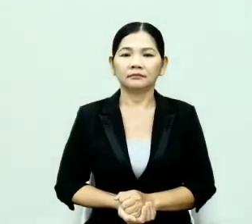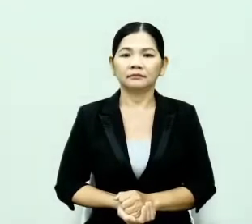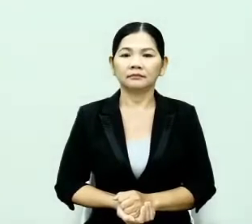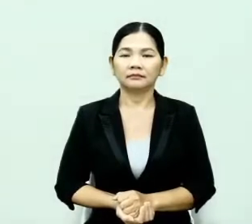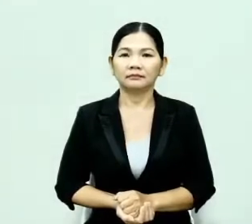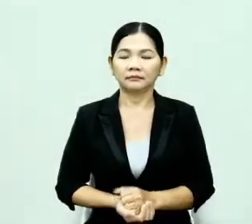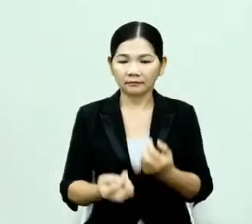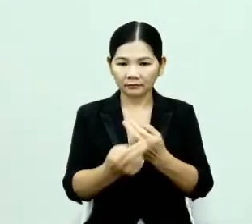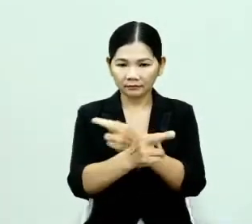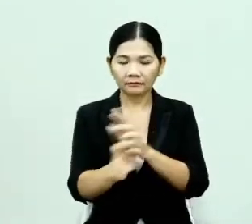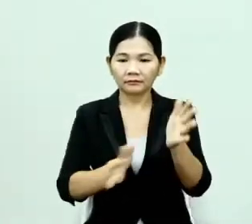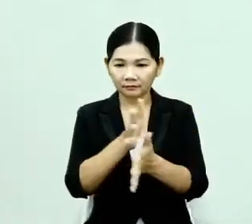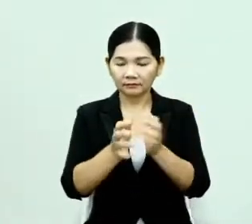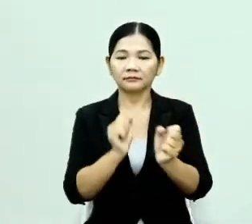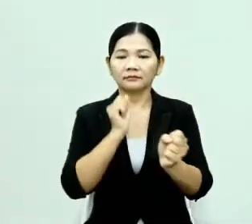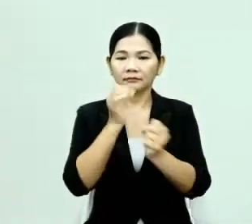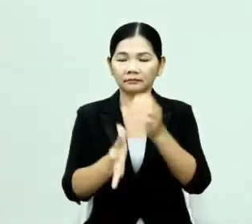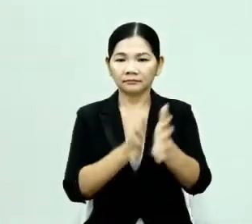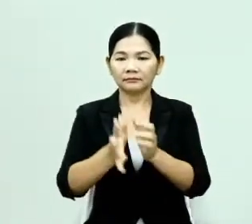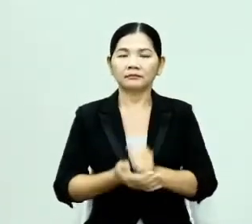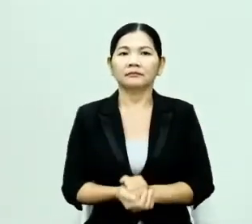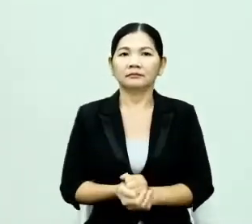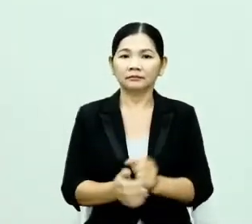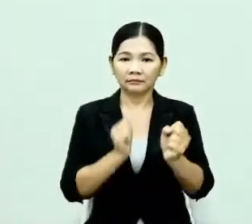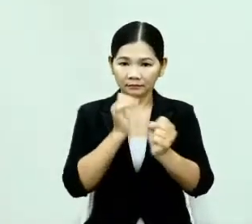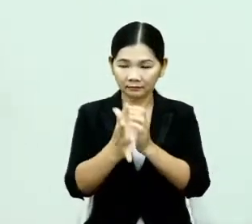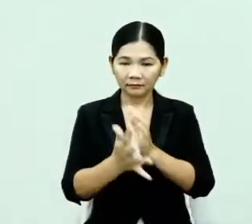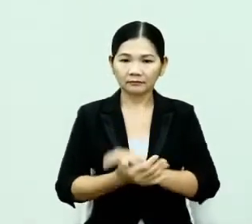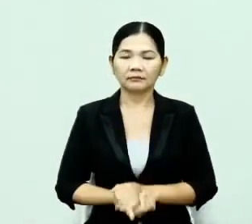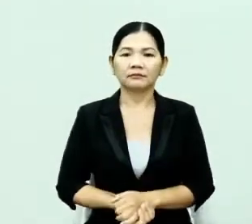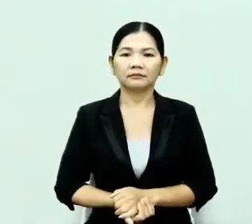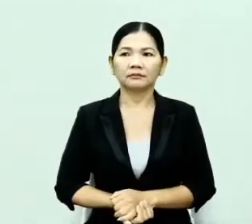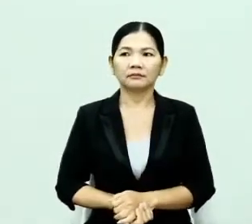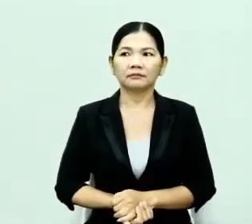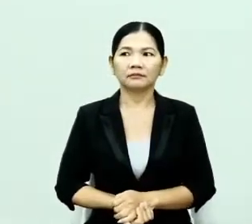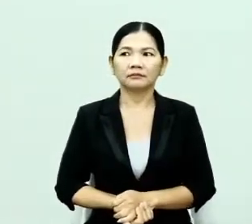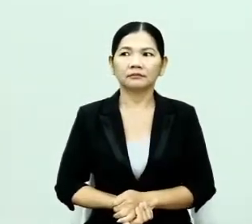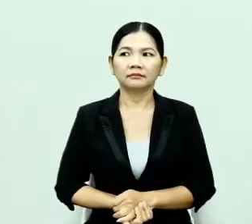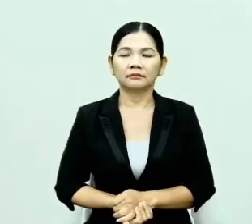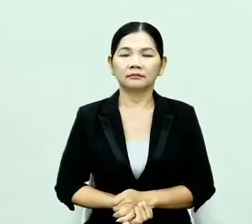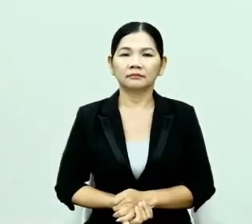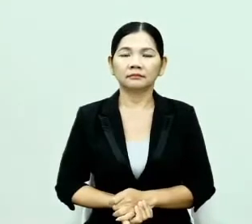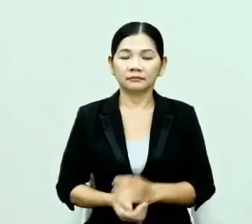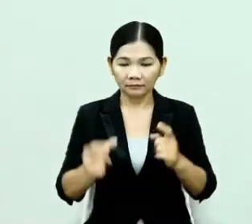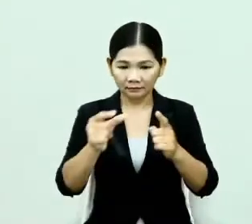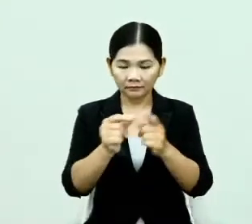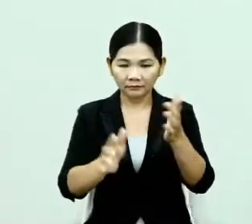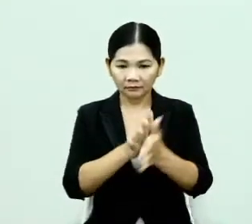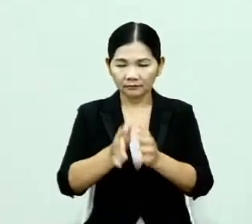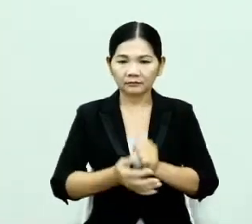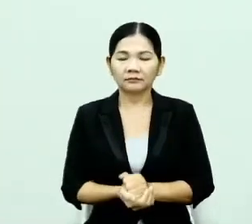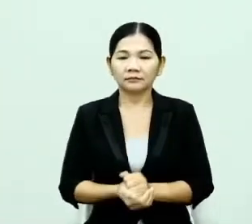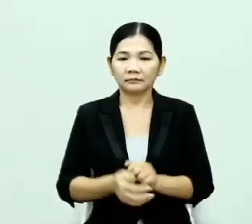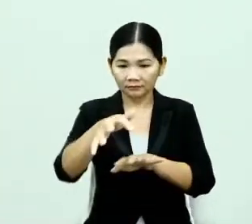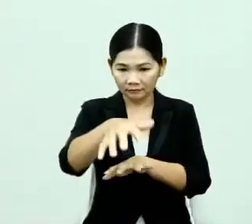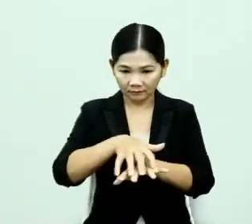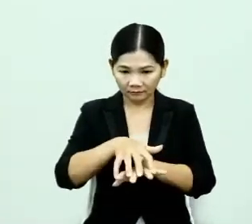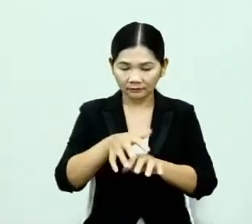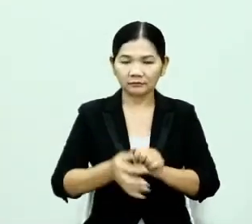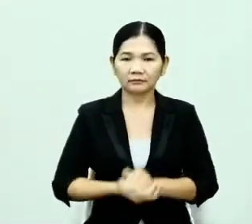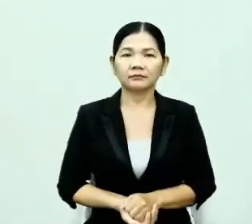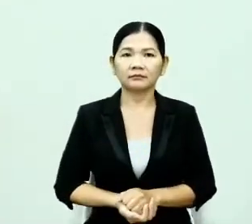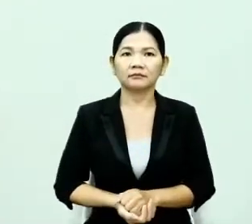ចាកូនត្រៀមចាប់ផ្ដើមអានចាប់ផ្ដើមចាពាក្យហ្នឹងគឺយើងអានថាកៃបន្តតិចកូ